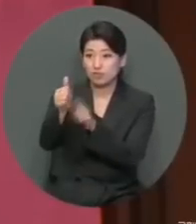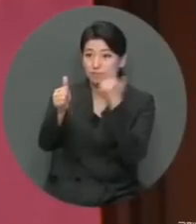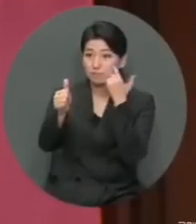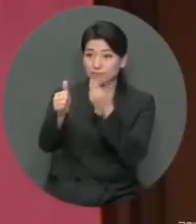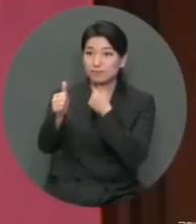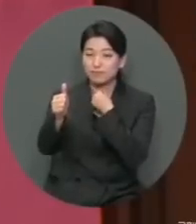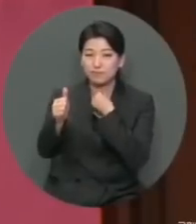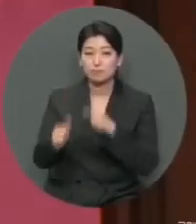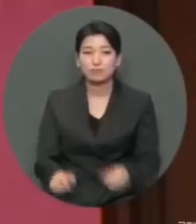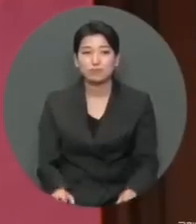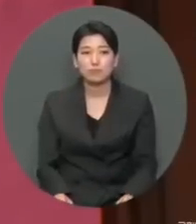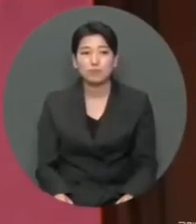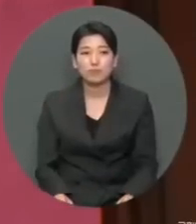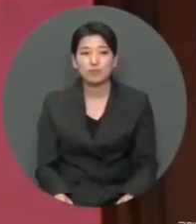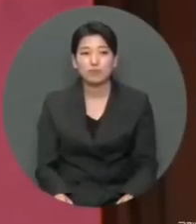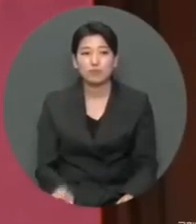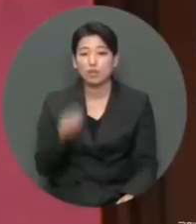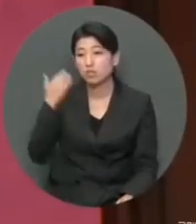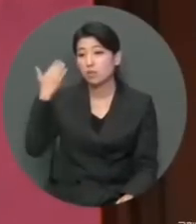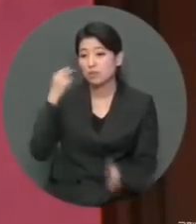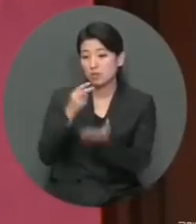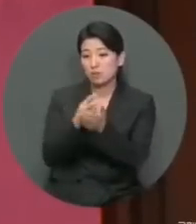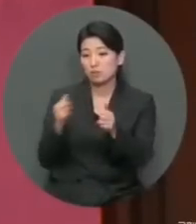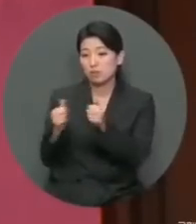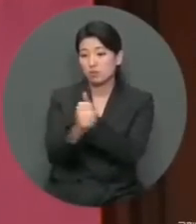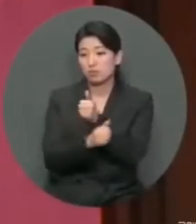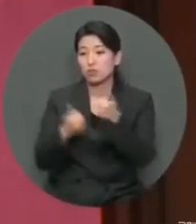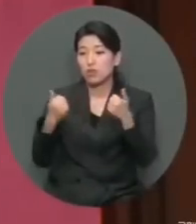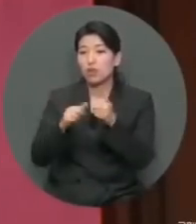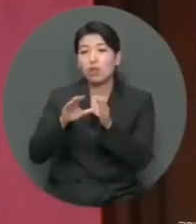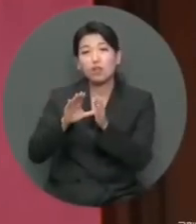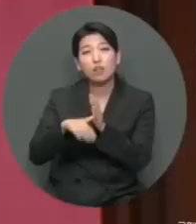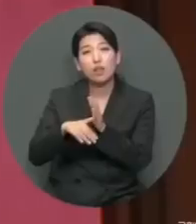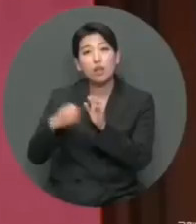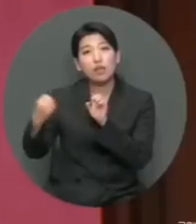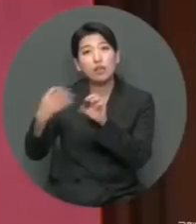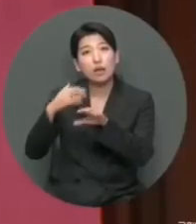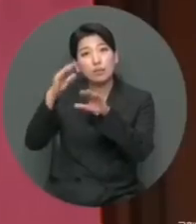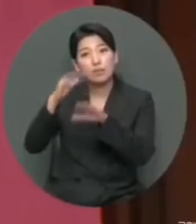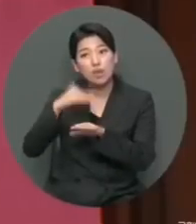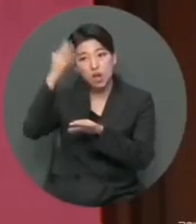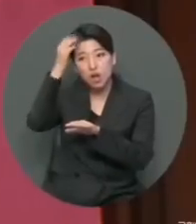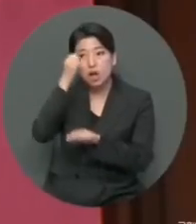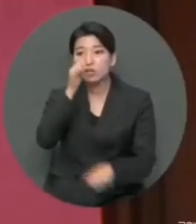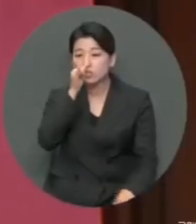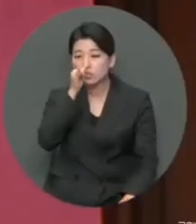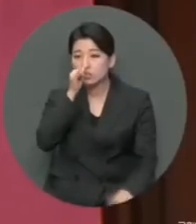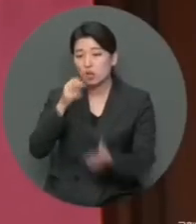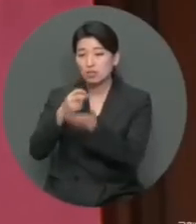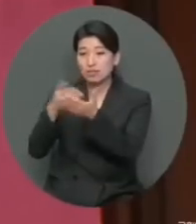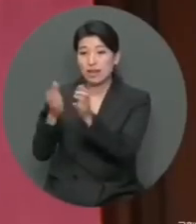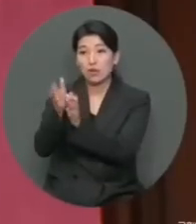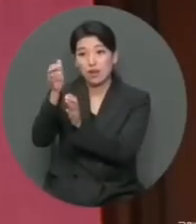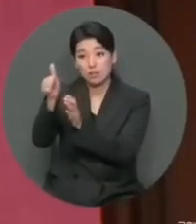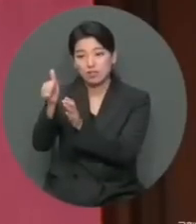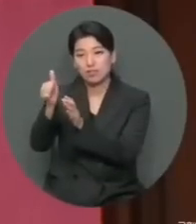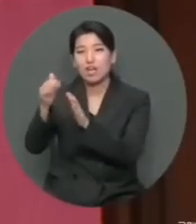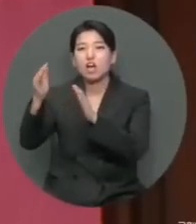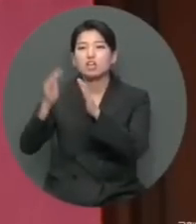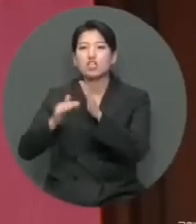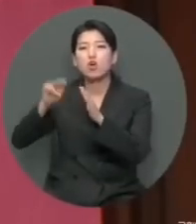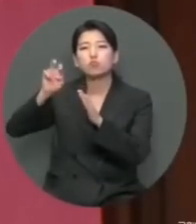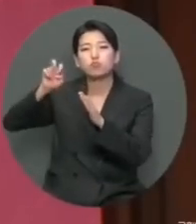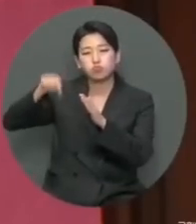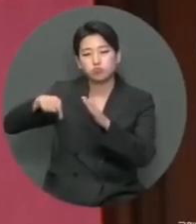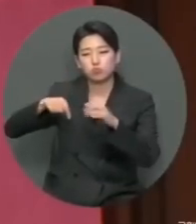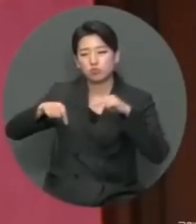예. 네. 지난번에 법사위에서 말씀하신 걸본 적이 있는데, 장관은 정무직 공무원이고 당연히